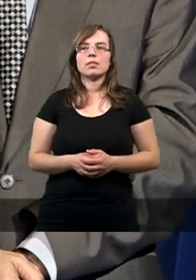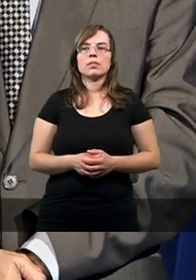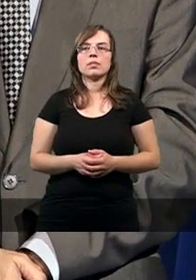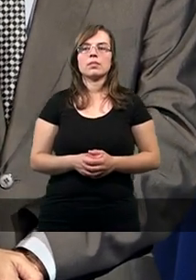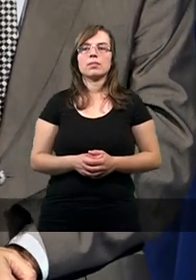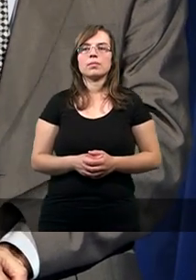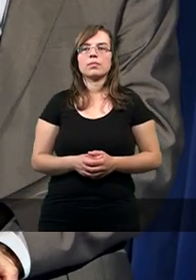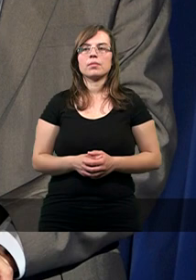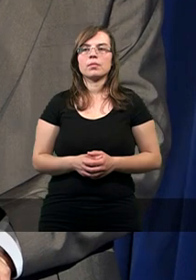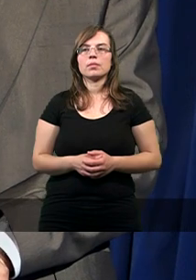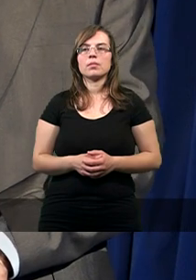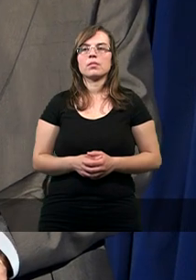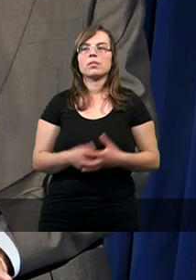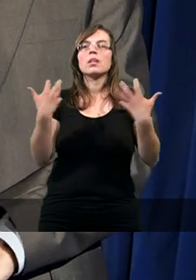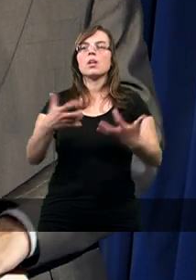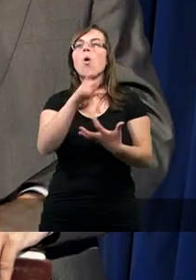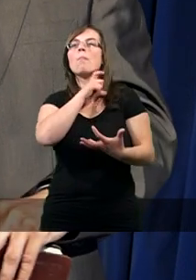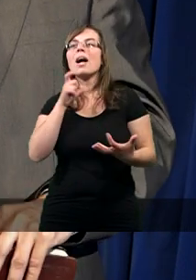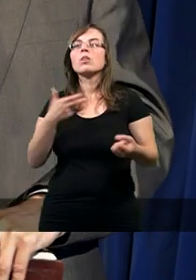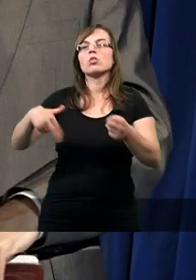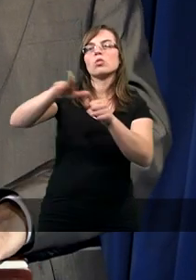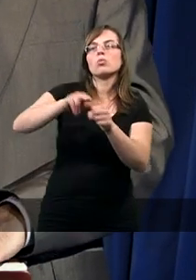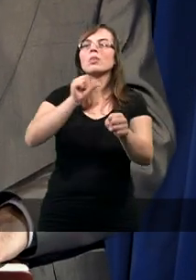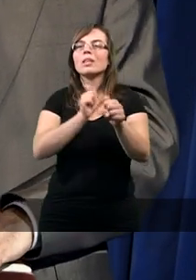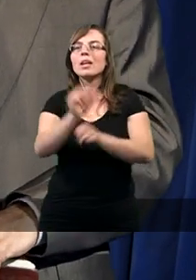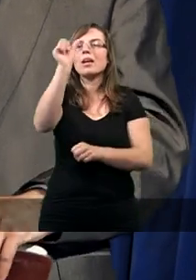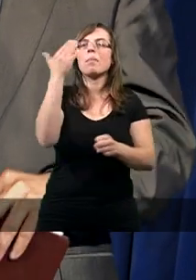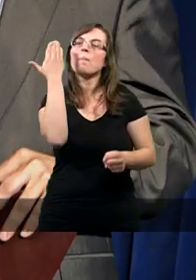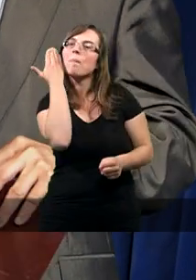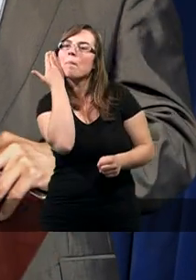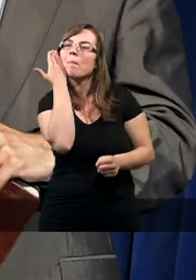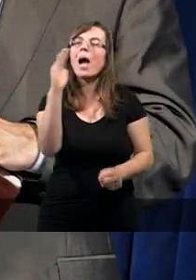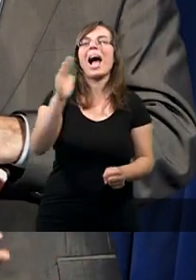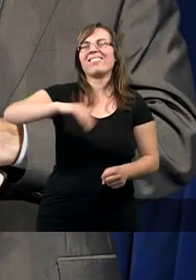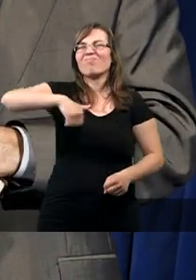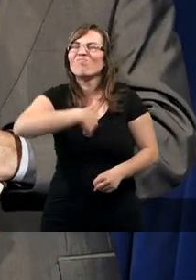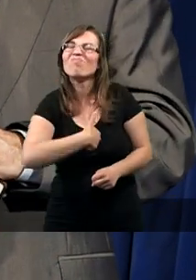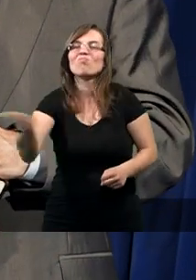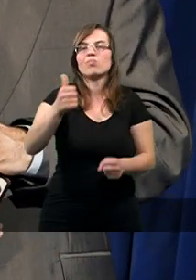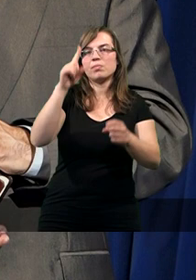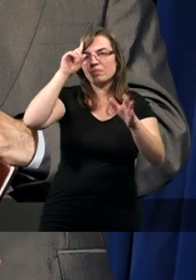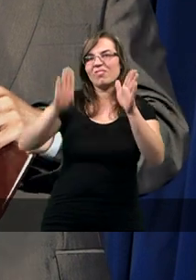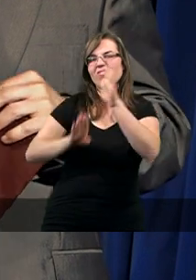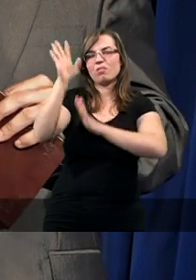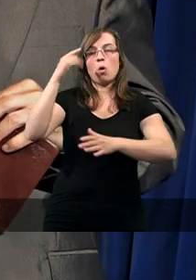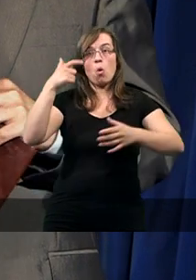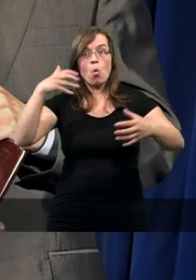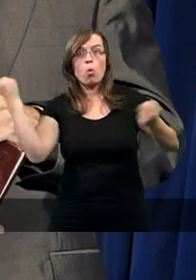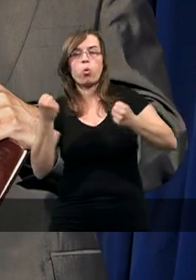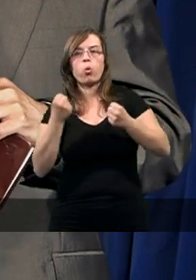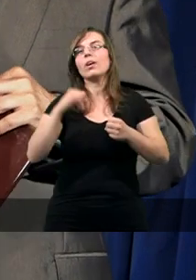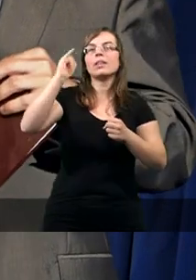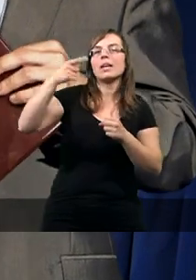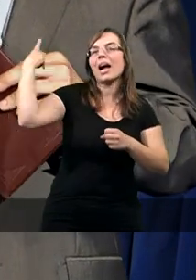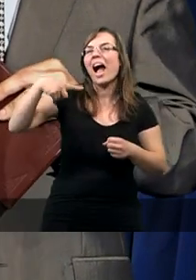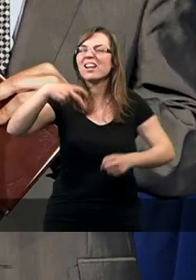sermons, but also reach the common people. Chcą pastora, który jest bardzo świetnie wykształcony i może mówić kazania,